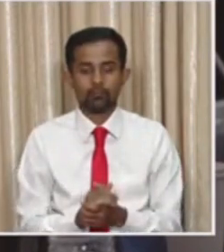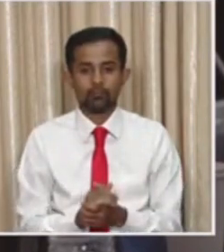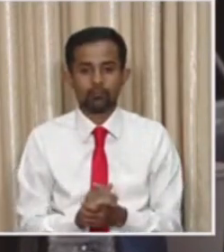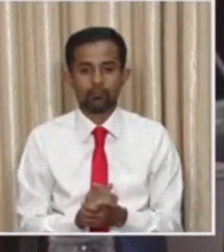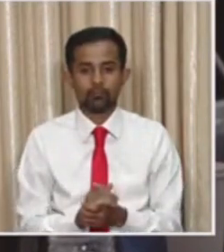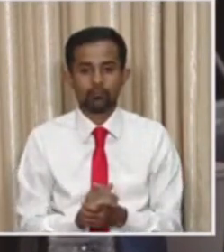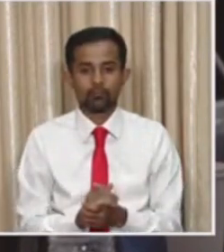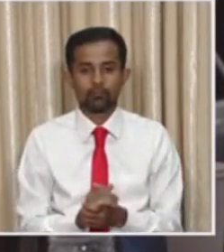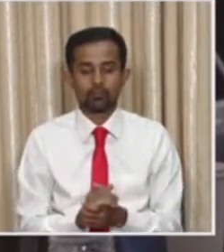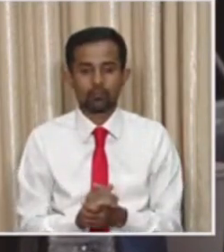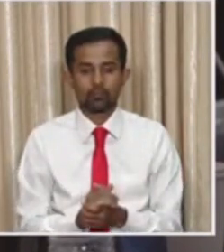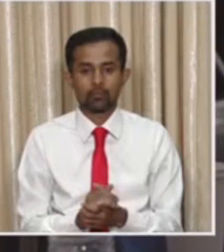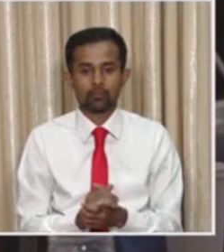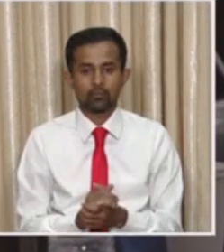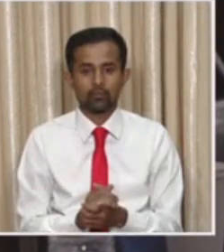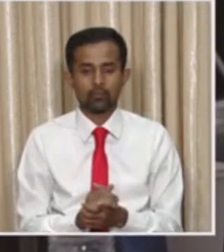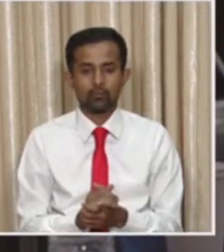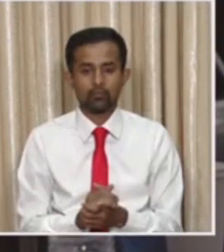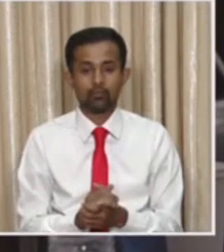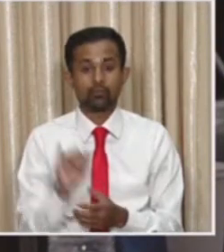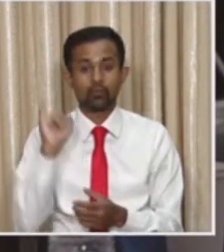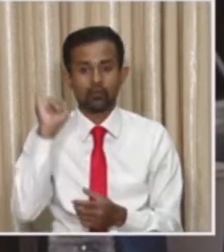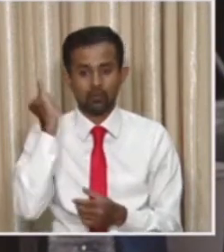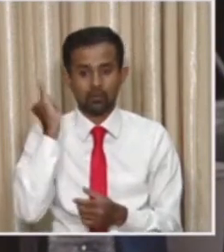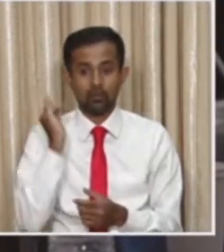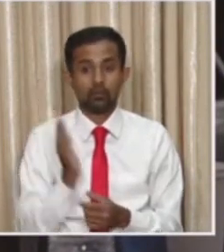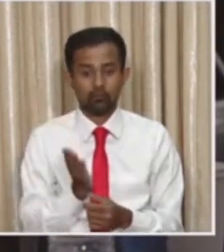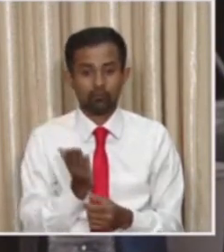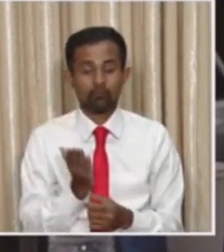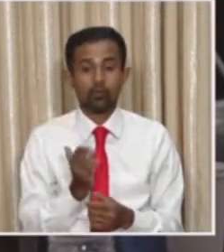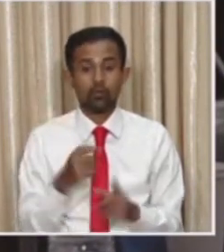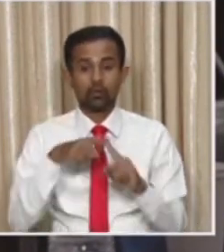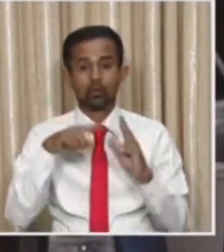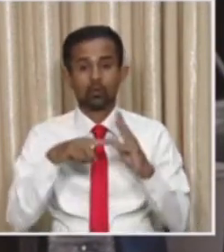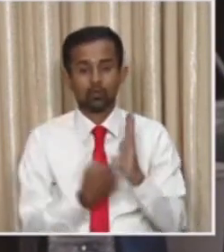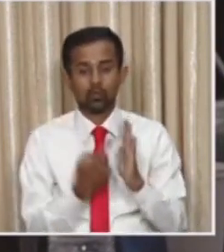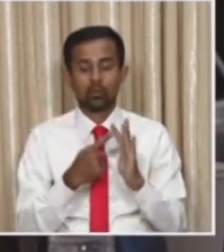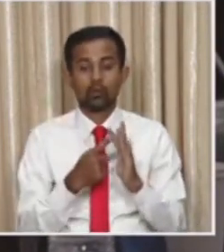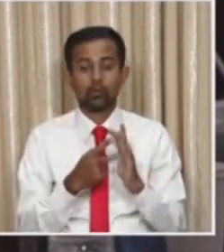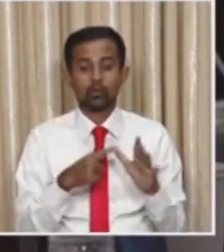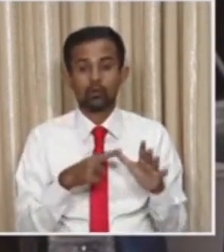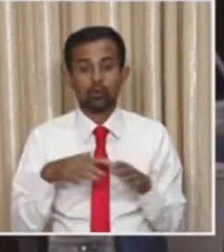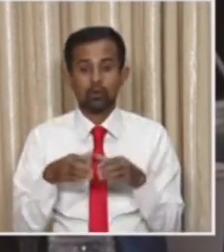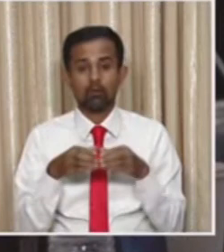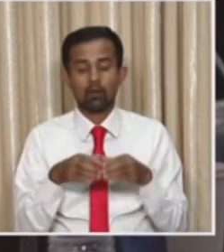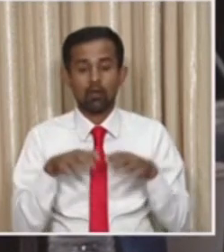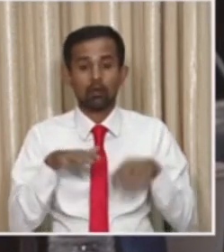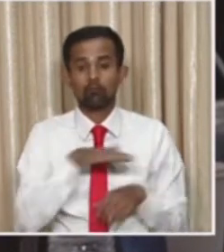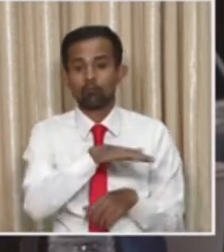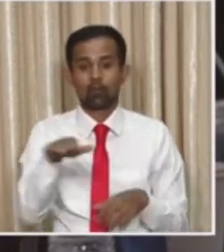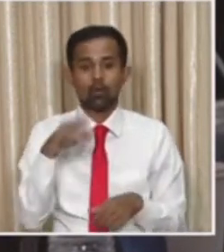இனத்தைச் சேர்ந்த ஒரு இனவரி பிடித்த அதிகாரி தான் குருந்தி சேவா விகாரைக்கான இடத்தை தாங்கள் கண்டுபிடித்து விட்டதாக முதல் முதலிலே ஒரு